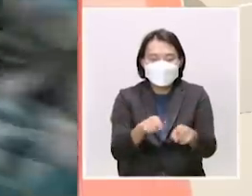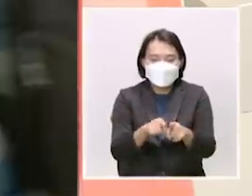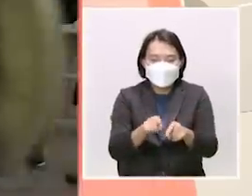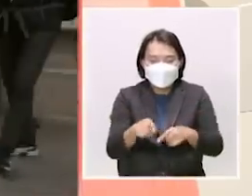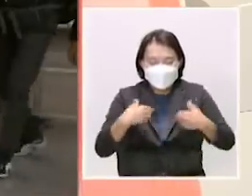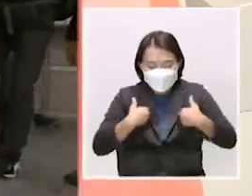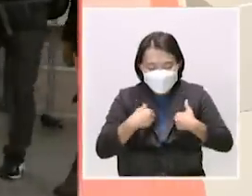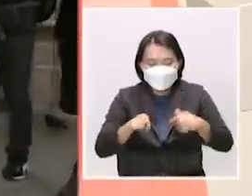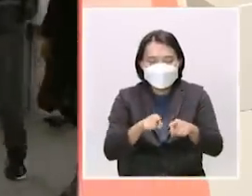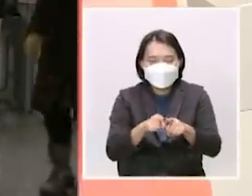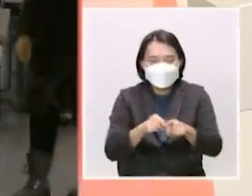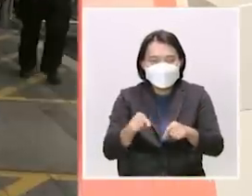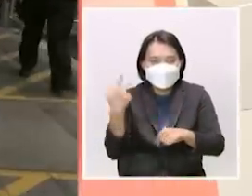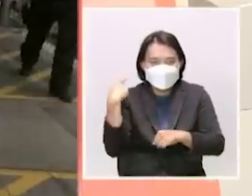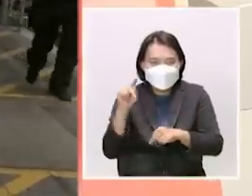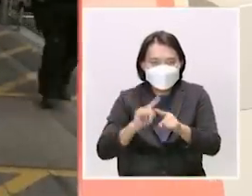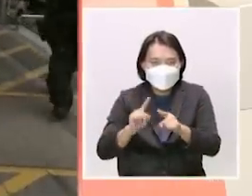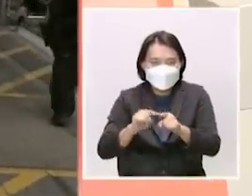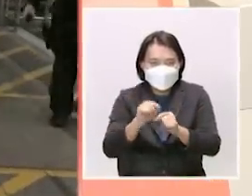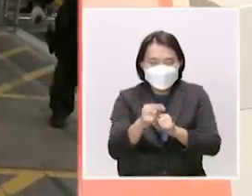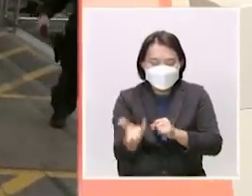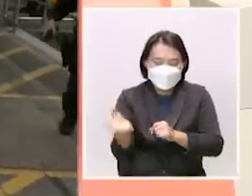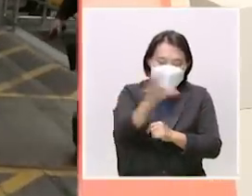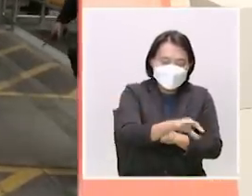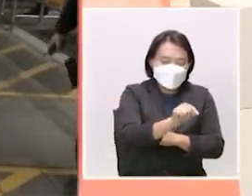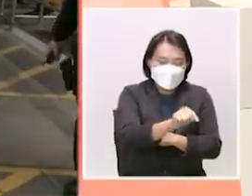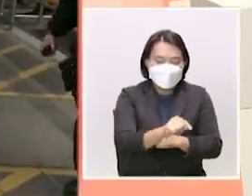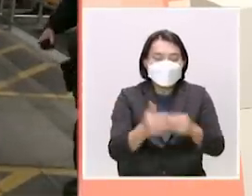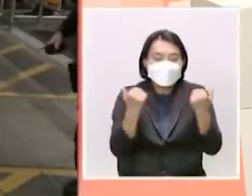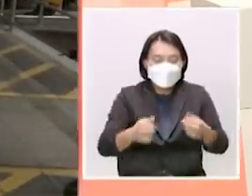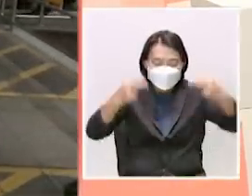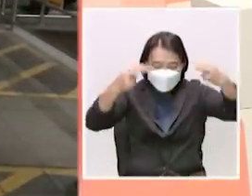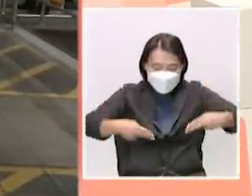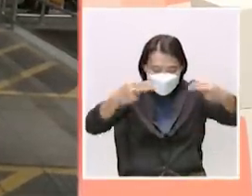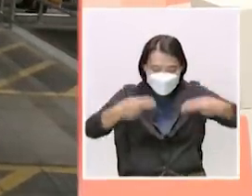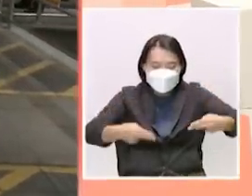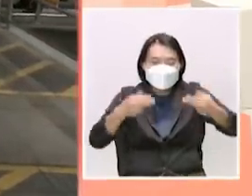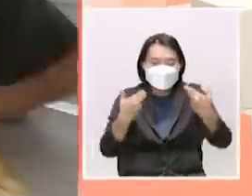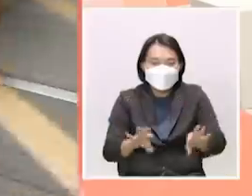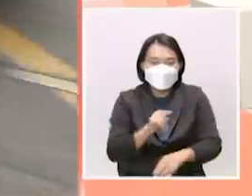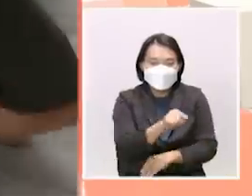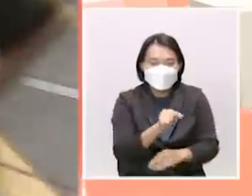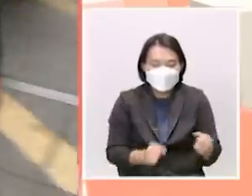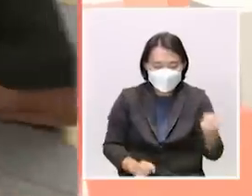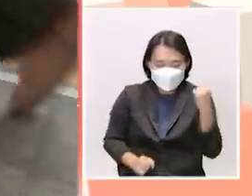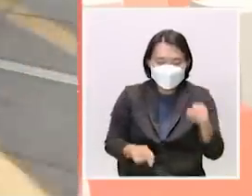ไปบ้างstoff้วยเวลา